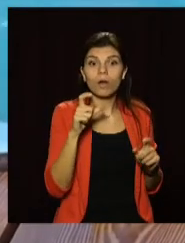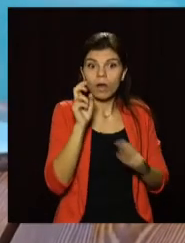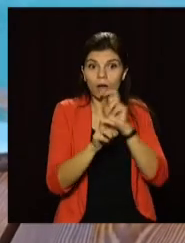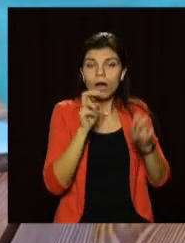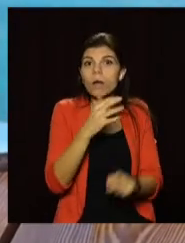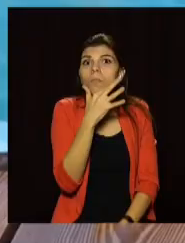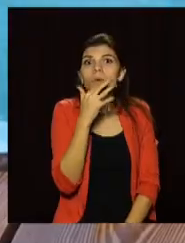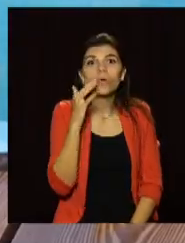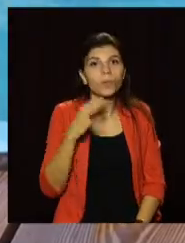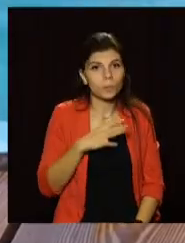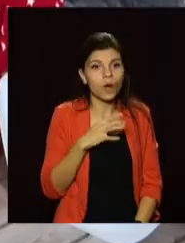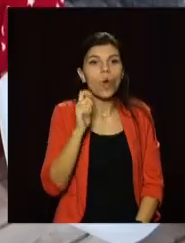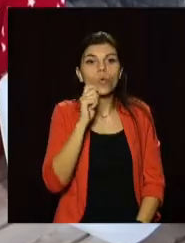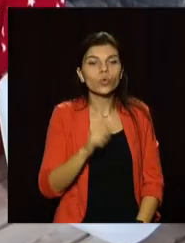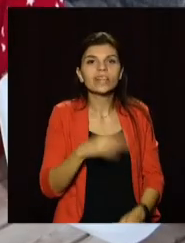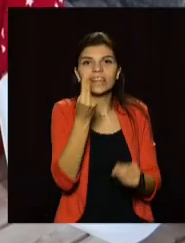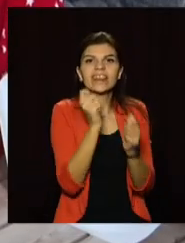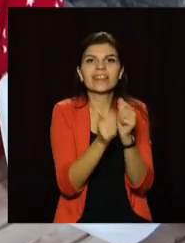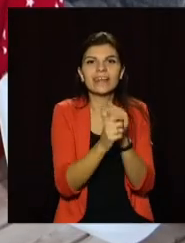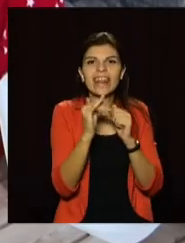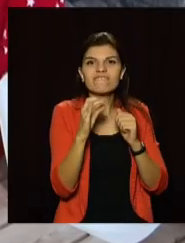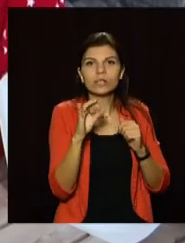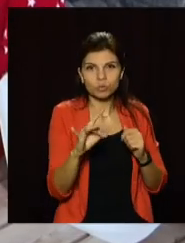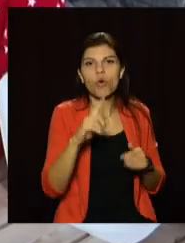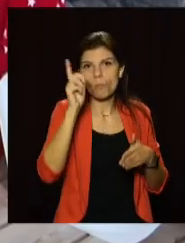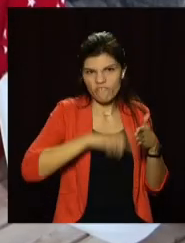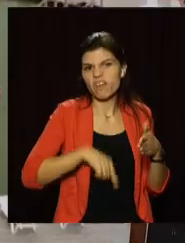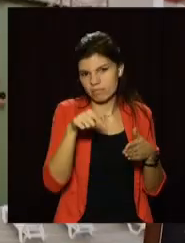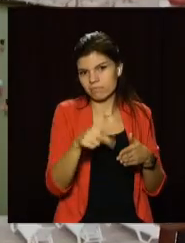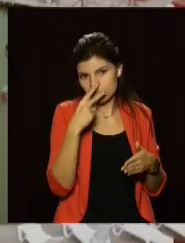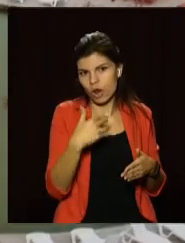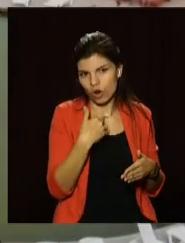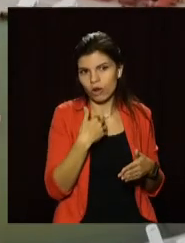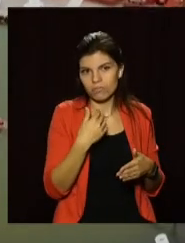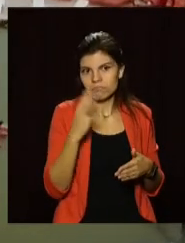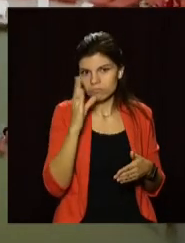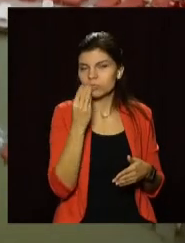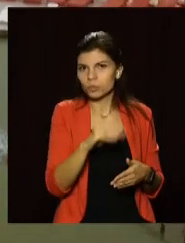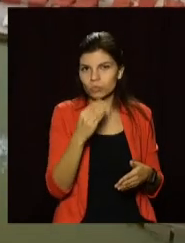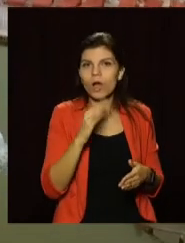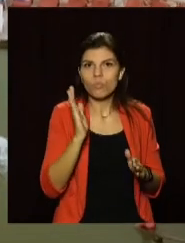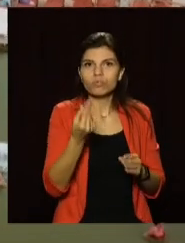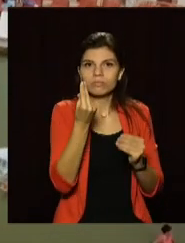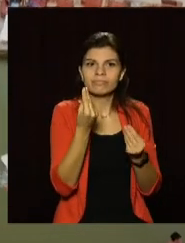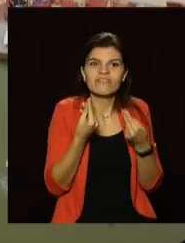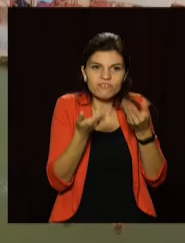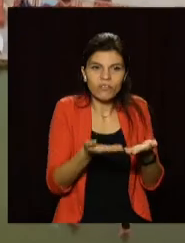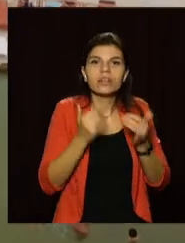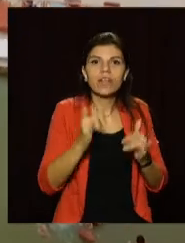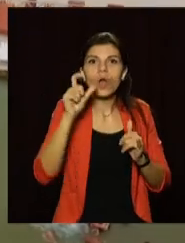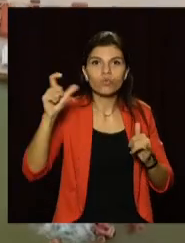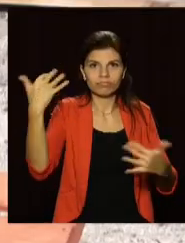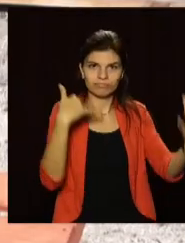чимало шанувальників. Українські інвестори зазначають, повірили в цю місцину і прагнуть зробити її ще кращою для курортників.